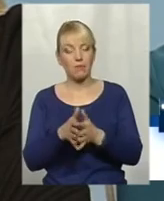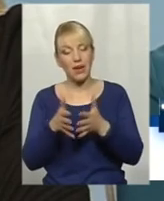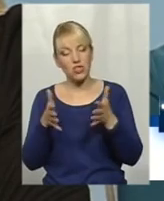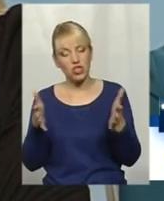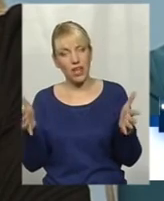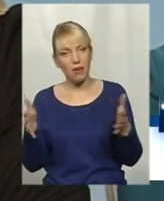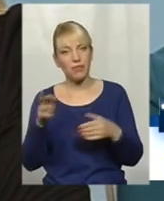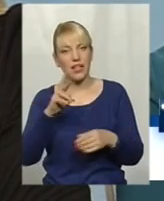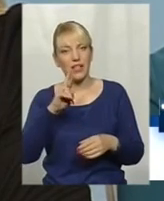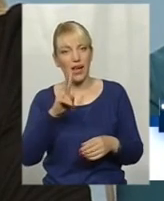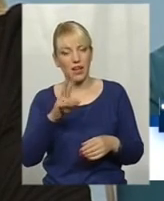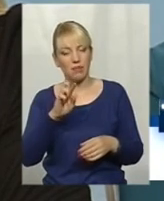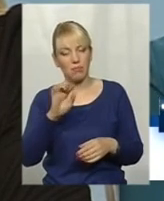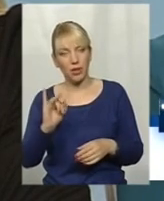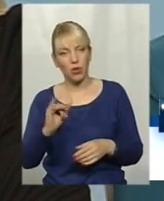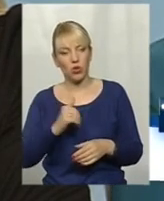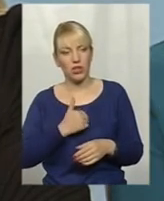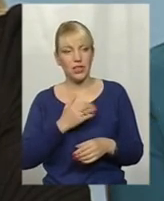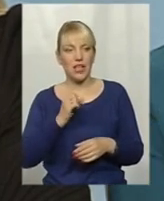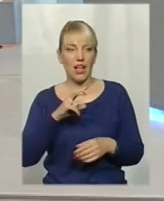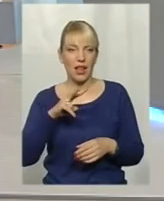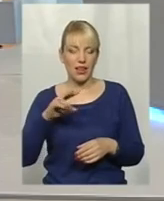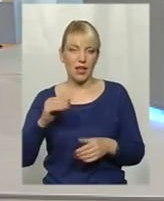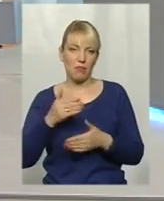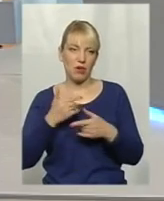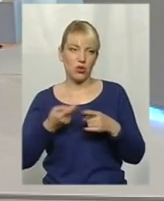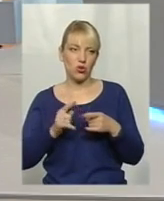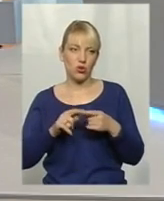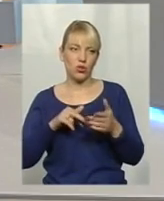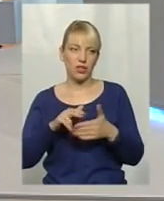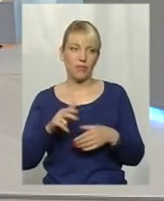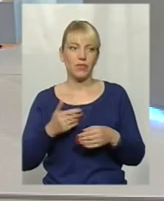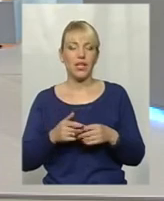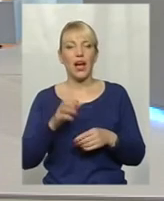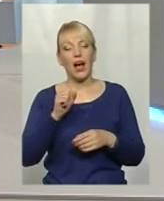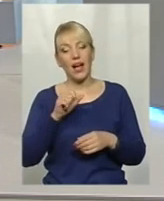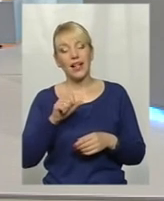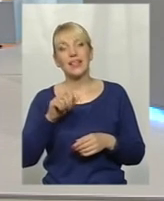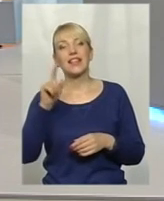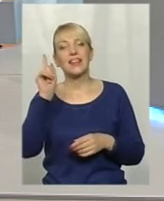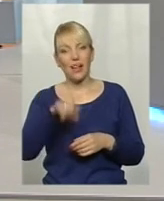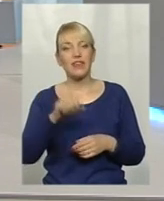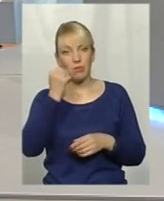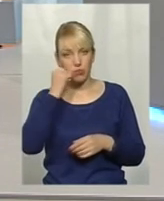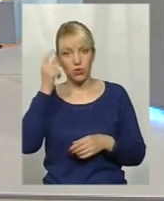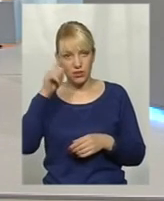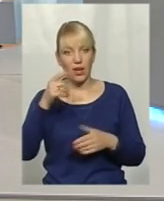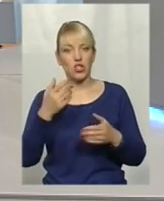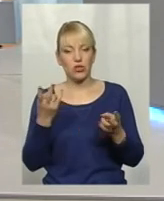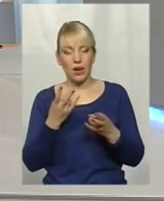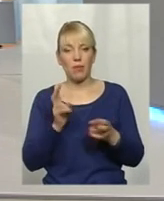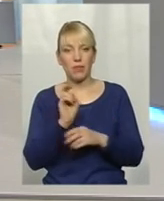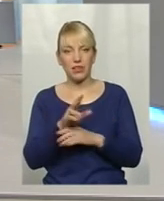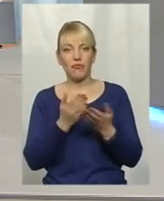масштабна, як би хотілося, але ми до цього йдемо. Ну, тобто навіть вже бабуся в селі знає, що треба прийти в бібліотеку, якщо вона хоче щось